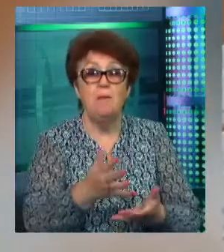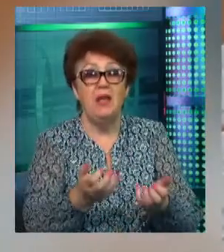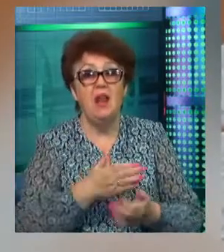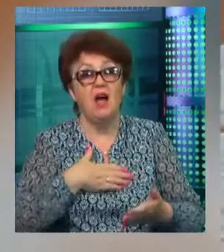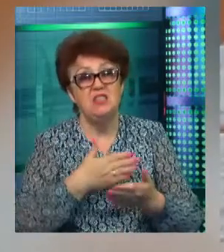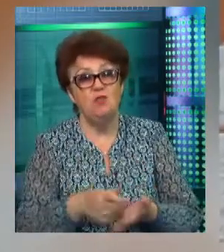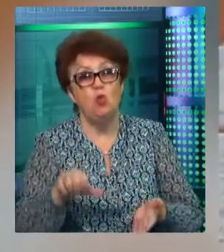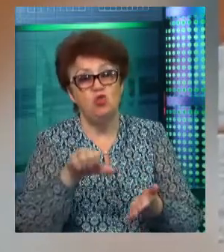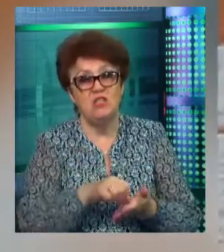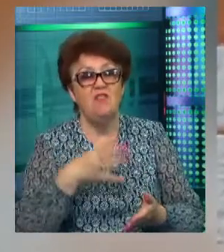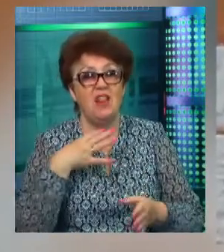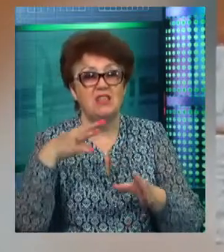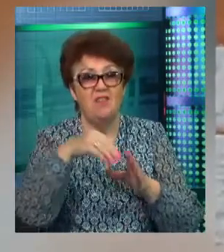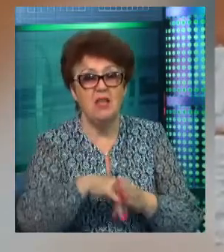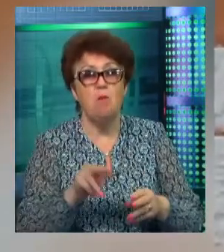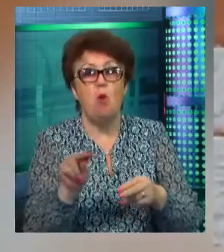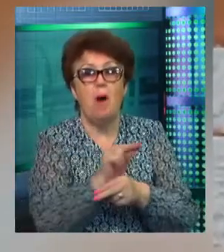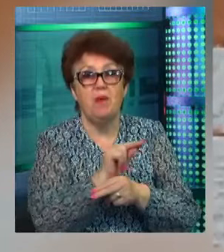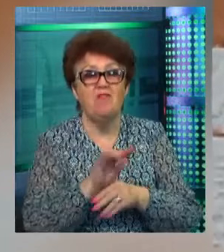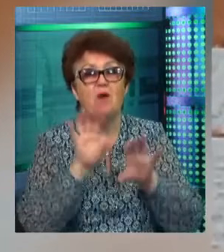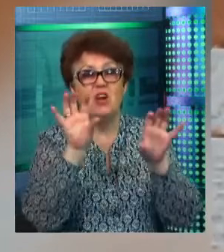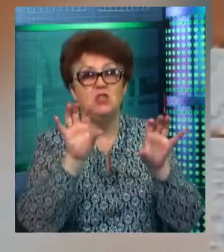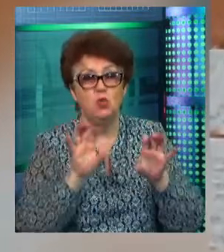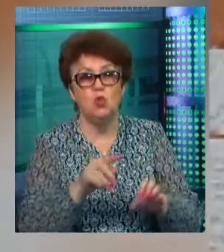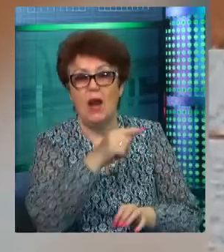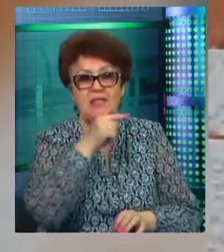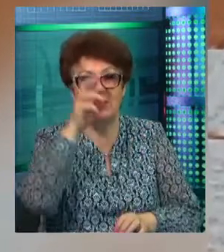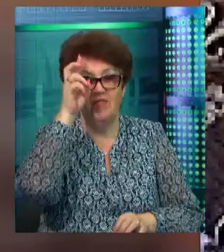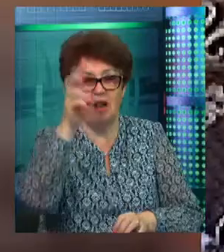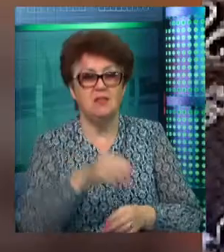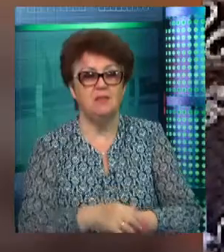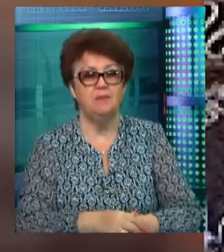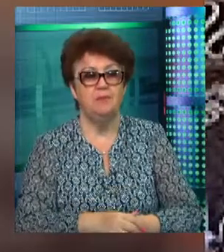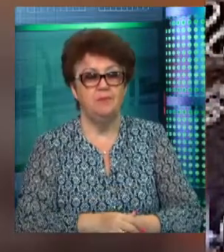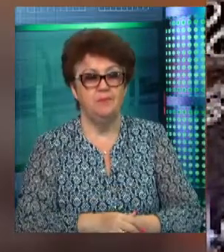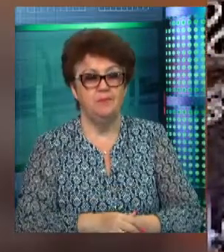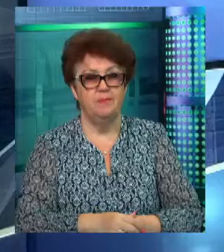активное участие в голосовании по поправкам в конституцию российской федерации